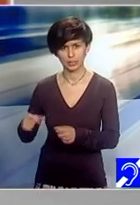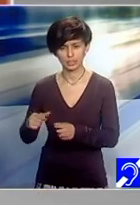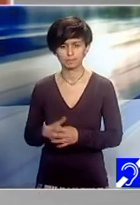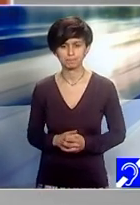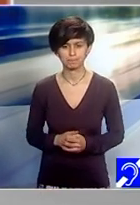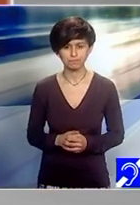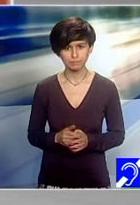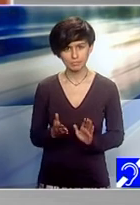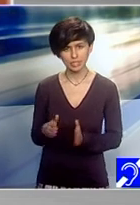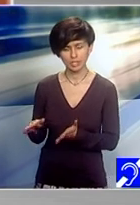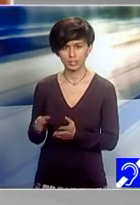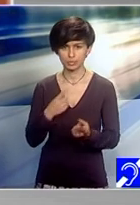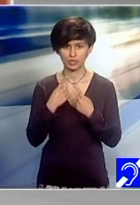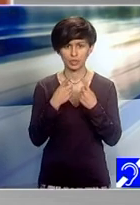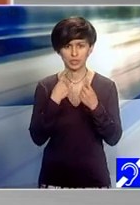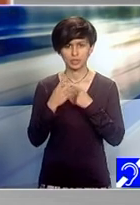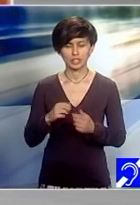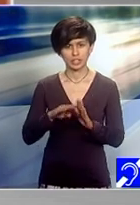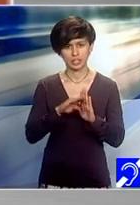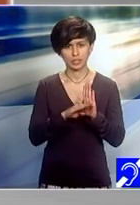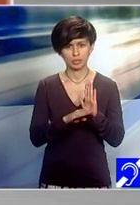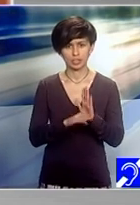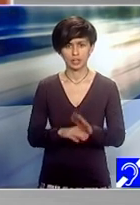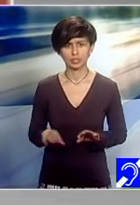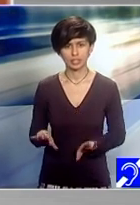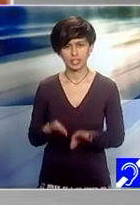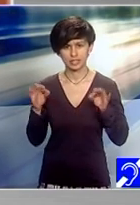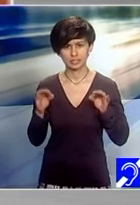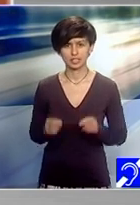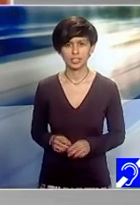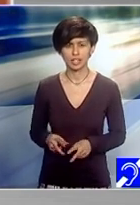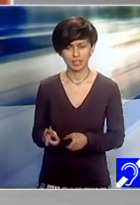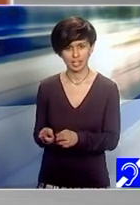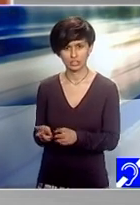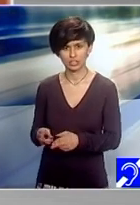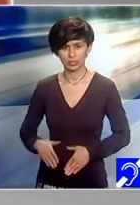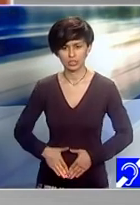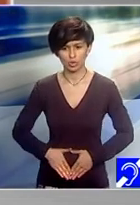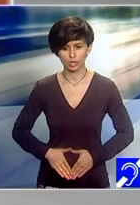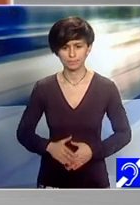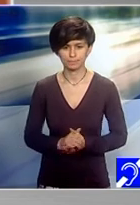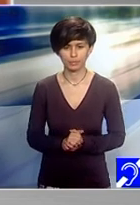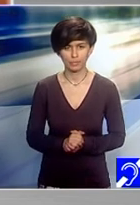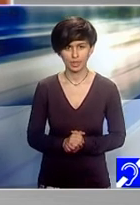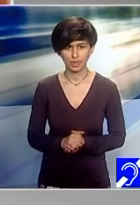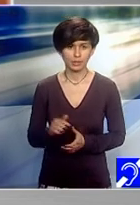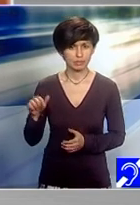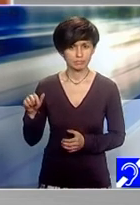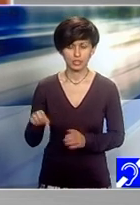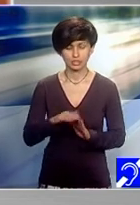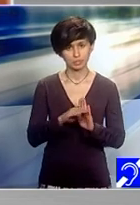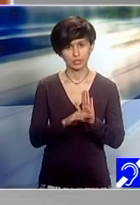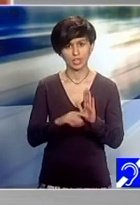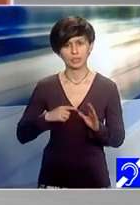pentru depistarea cancerului de col uterin în rândul populațiilor defavorizate, CEDICROM, care este finanțat din fonduri